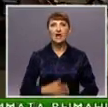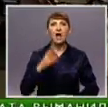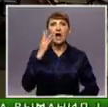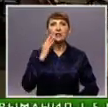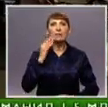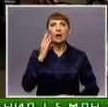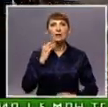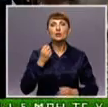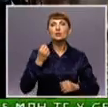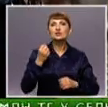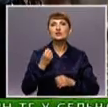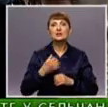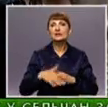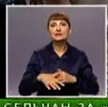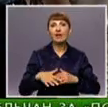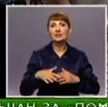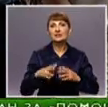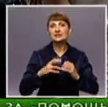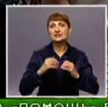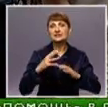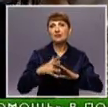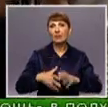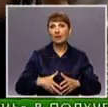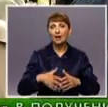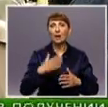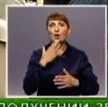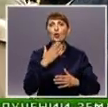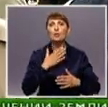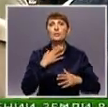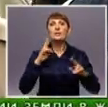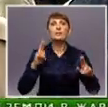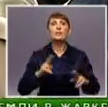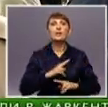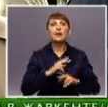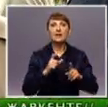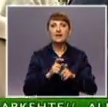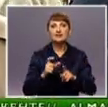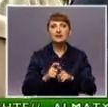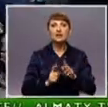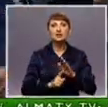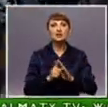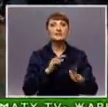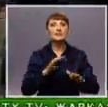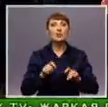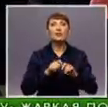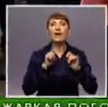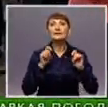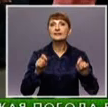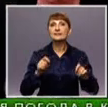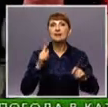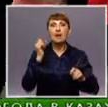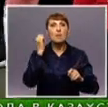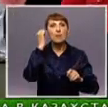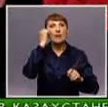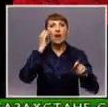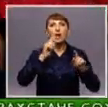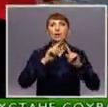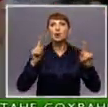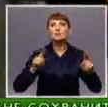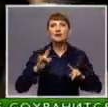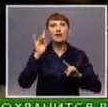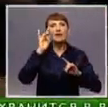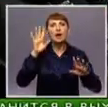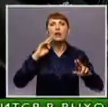Алмата – мой центр земли. Именно с таких строчек любимой песни Ермека Серкибаева и началась церемония открытия мемориальной доски